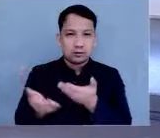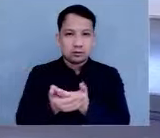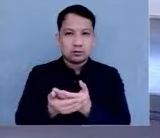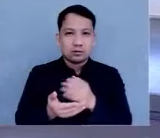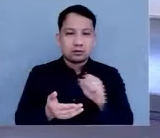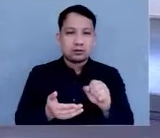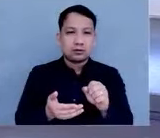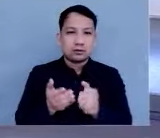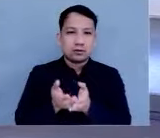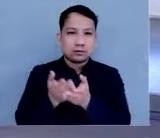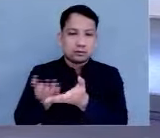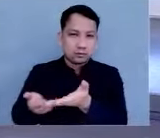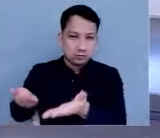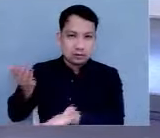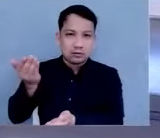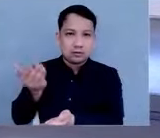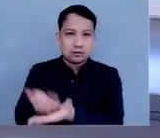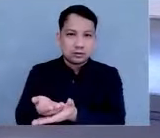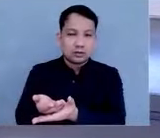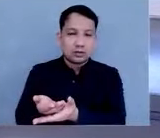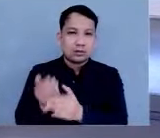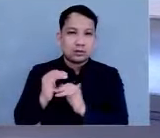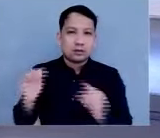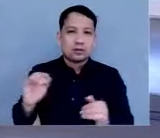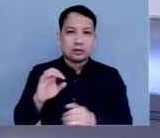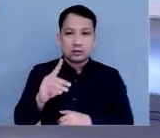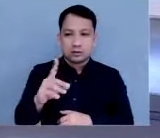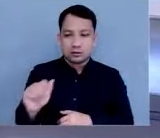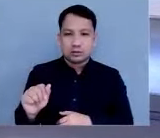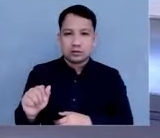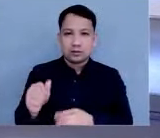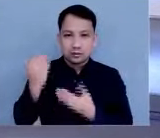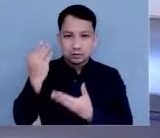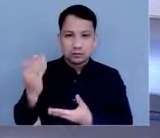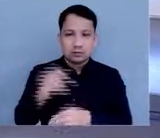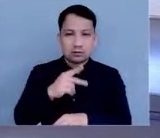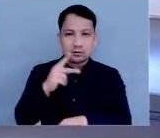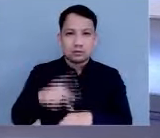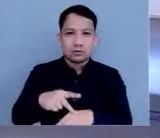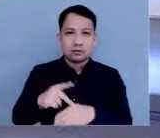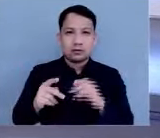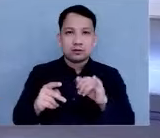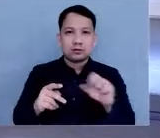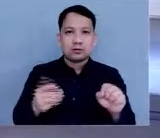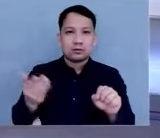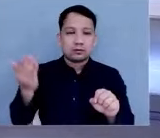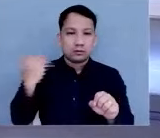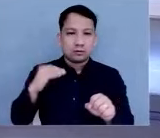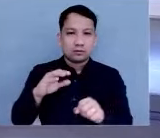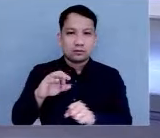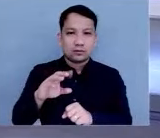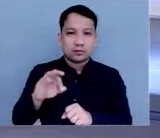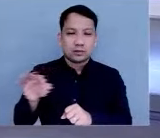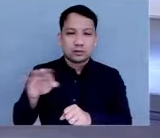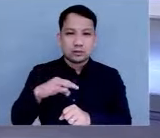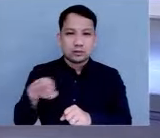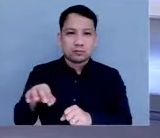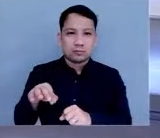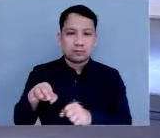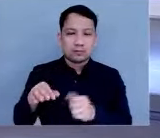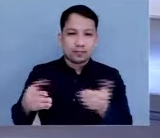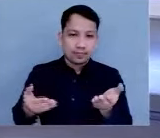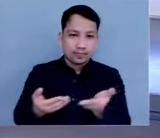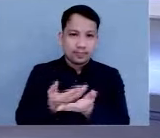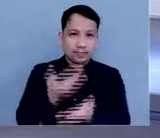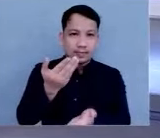barko sa isang bahura, gaya po ng Escoda. Yan kasing ginawa ng Pilipinas sa Ayungin Shoal noong 1999 nang isadsad natin ang